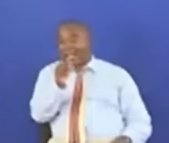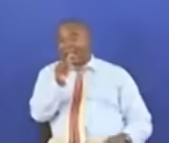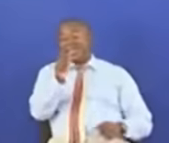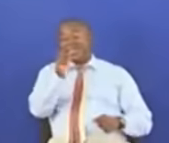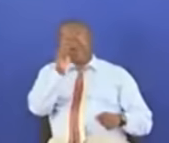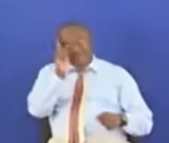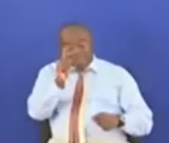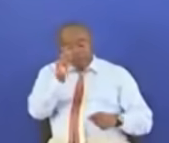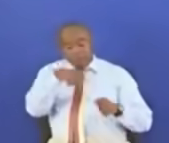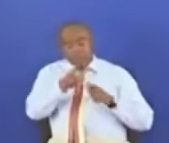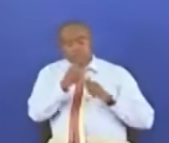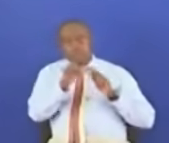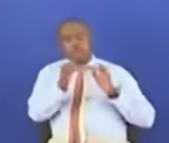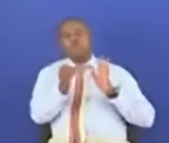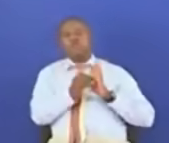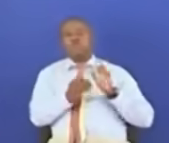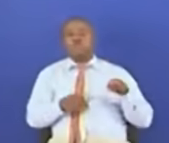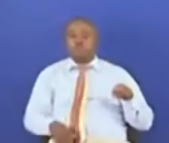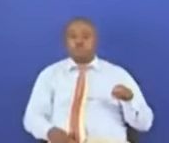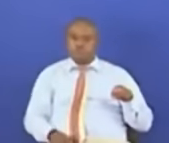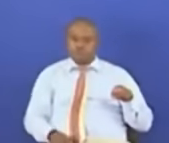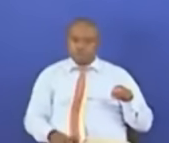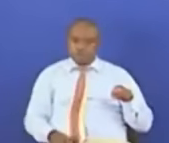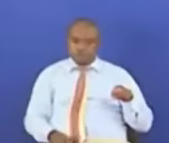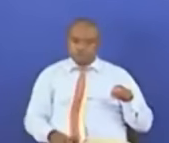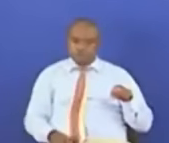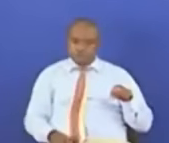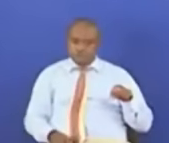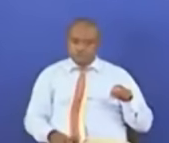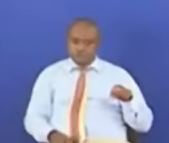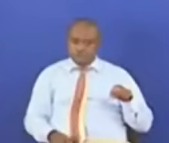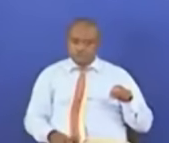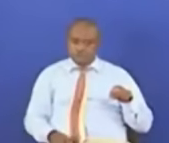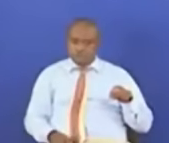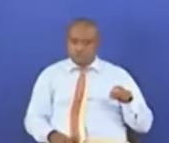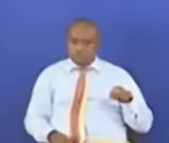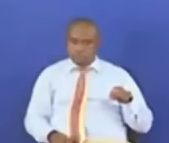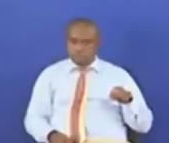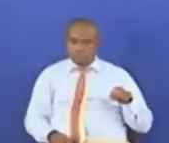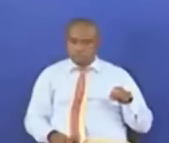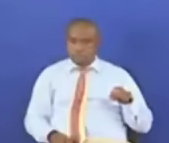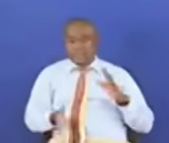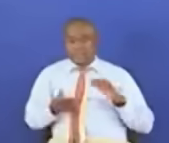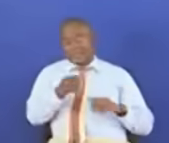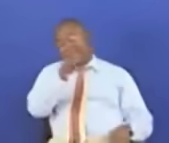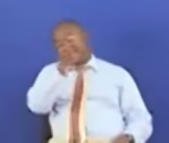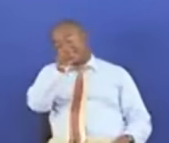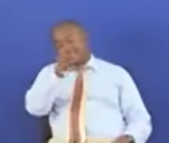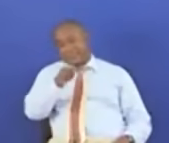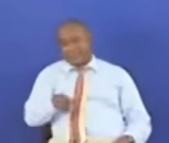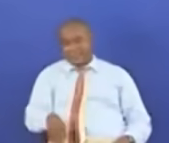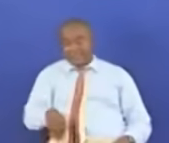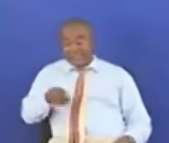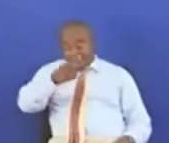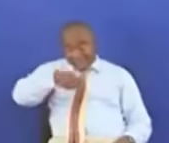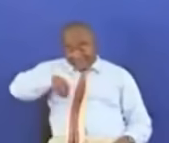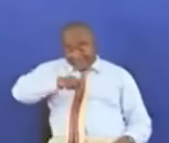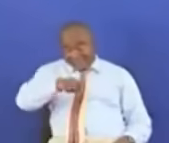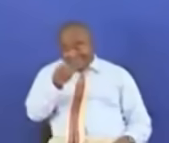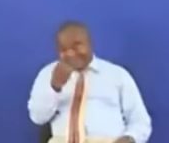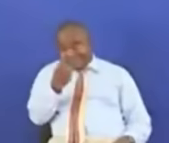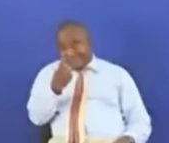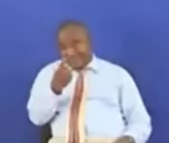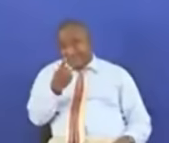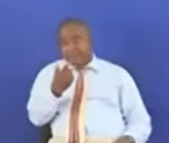katiba tunachokiita the normative principles of the state. Na normative principles of the state sisi, moja ni